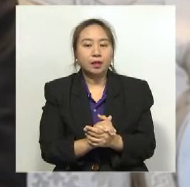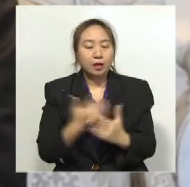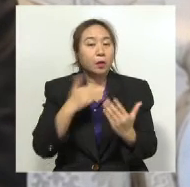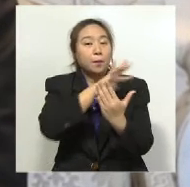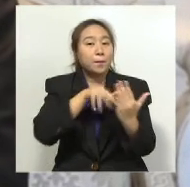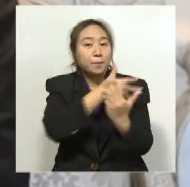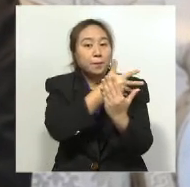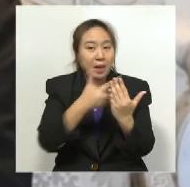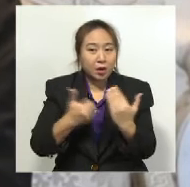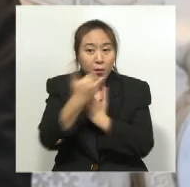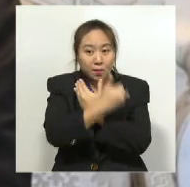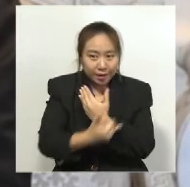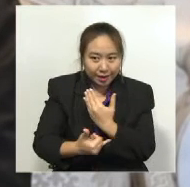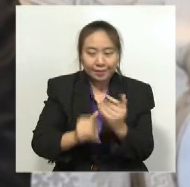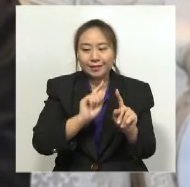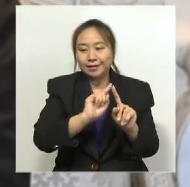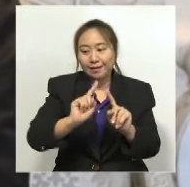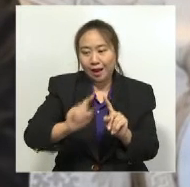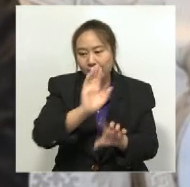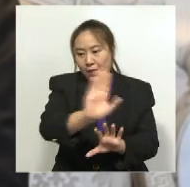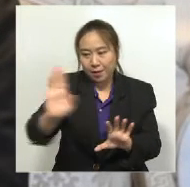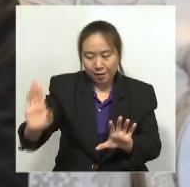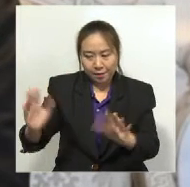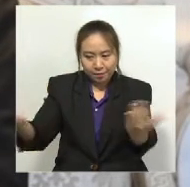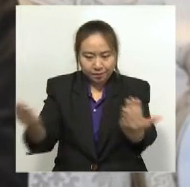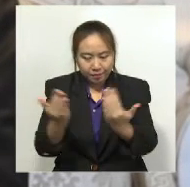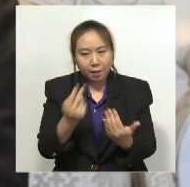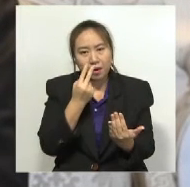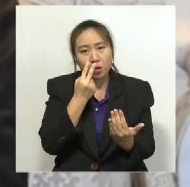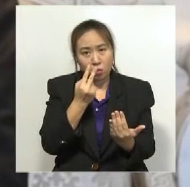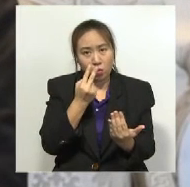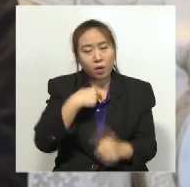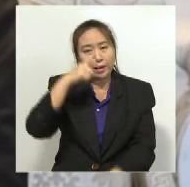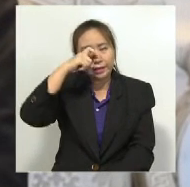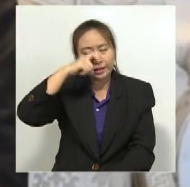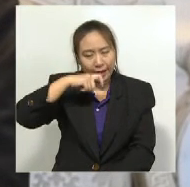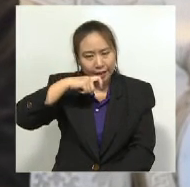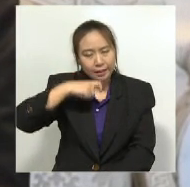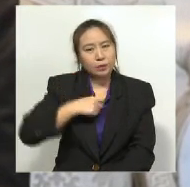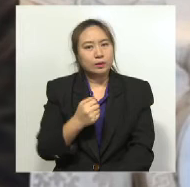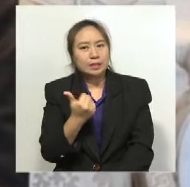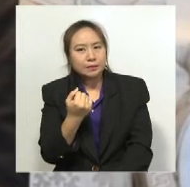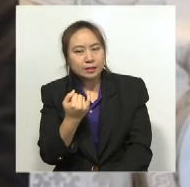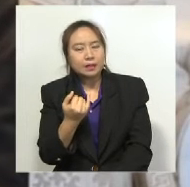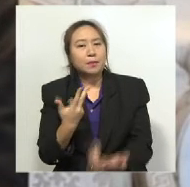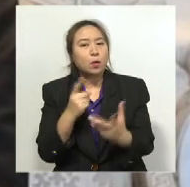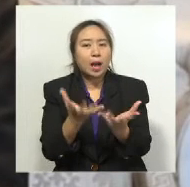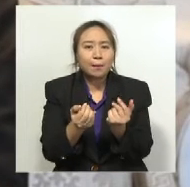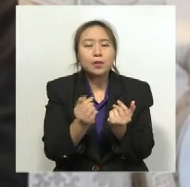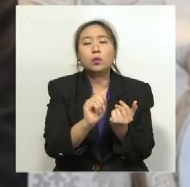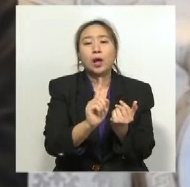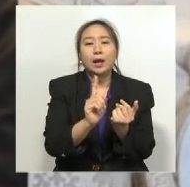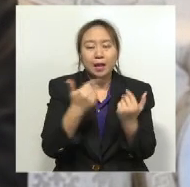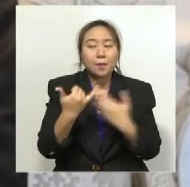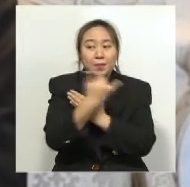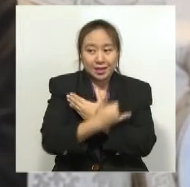ศาสตร์ของทุกประเทศเนี่ยมาพิจารณาดูที่ว่าเอ๊ะประเทศไทยจะมีส่วนร่วมกันได้ตรงไหนแล้วเราจะนำพามิตรประ